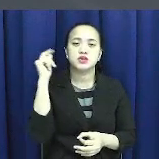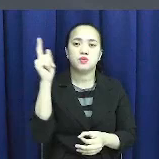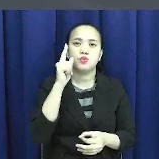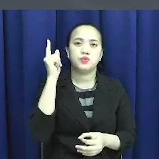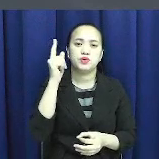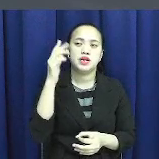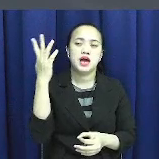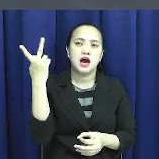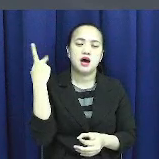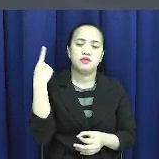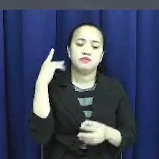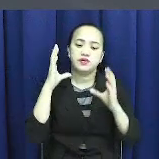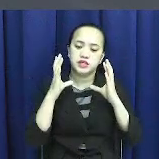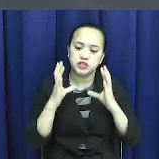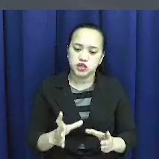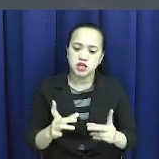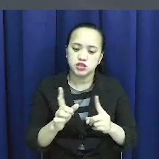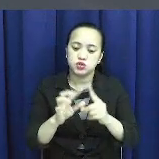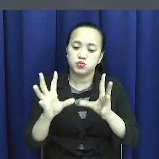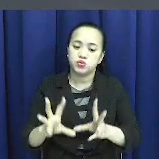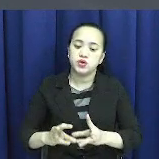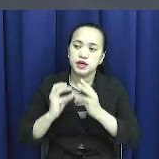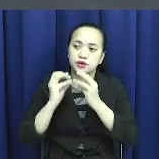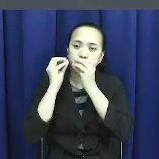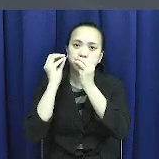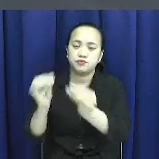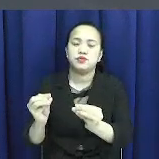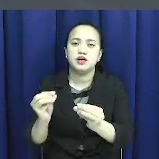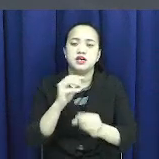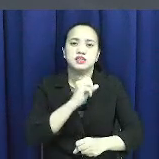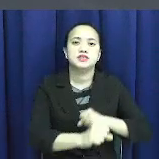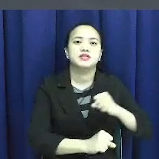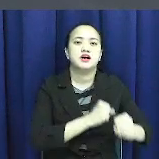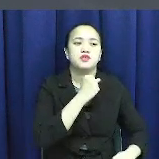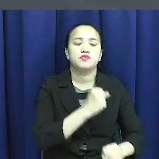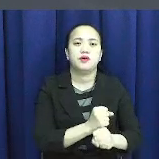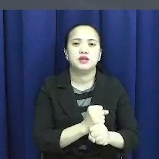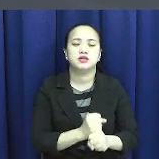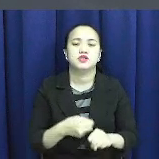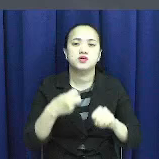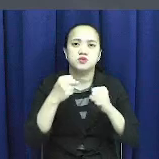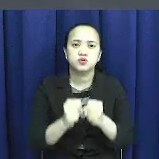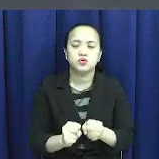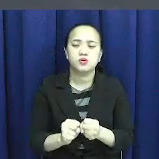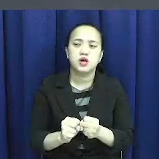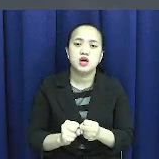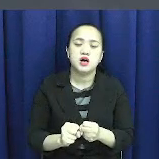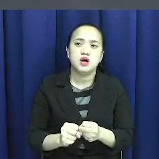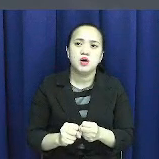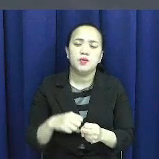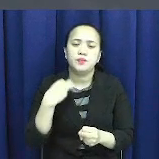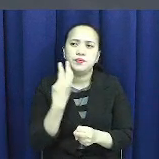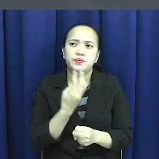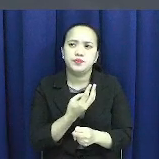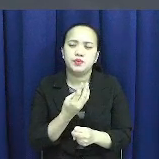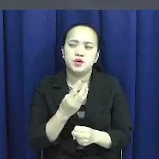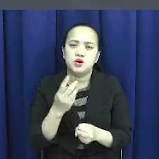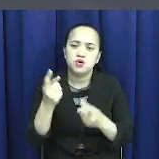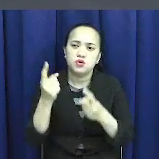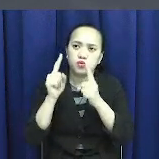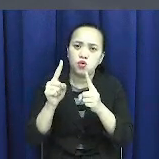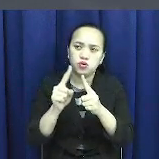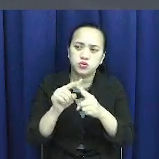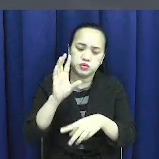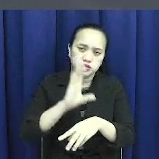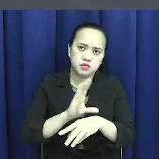po ng isang tao na yan ay lalapit po siya sa priest upang yung priest ang mag-o-offer ng sacrifice para